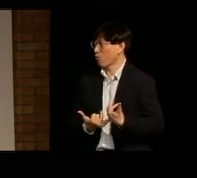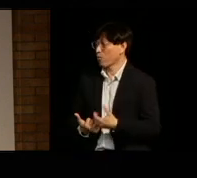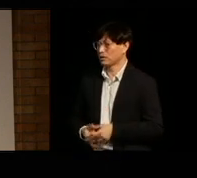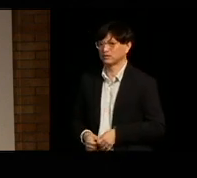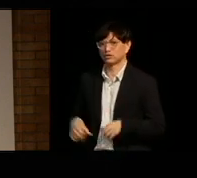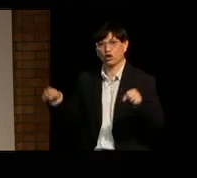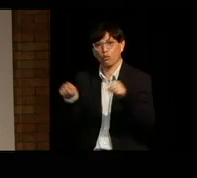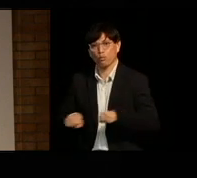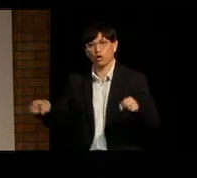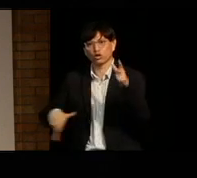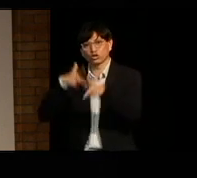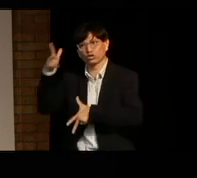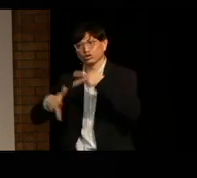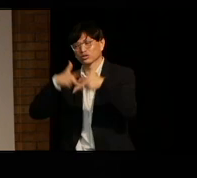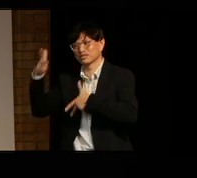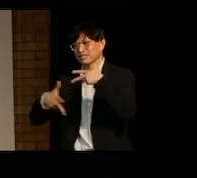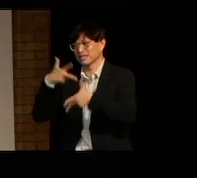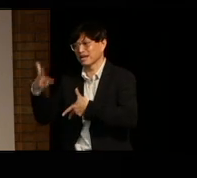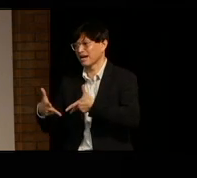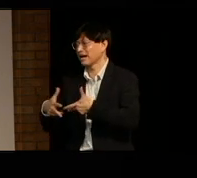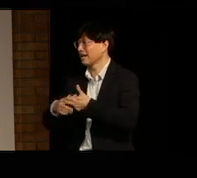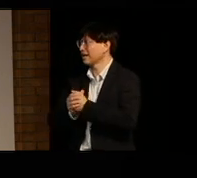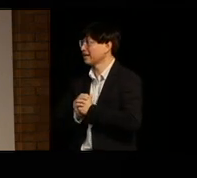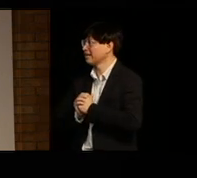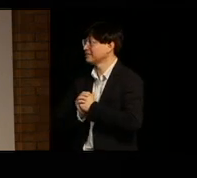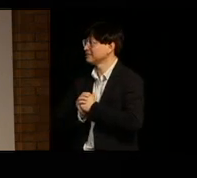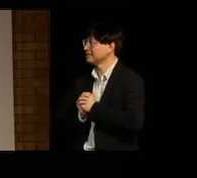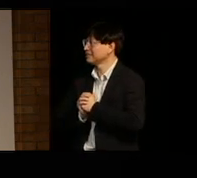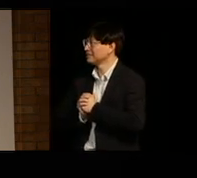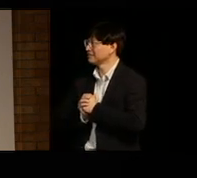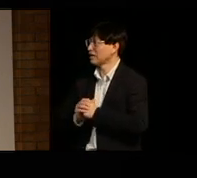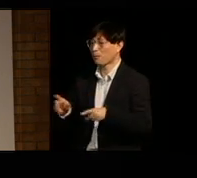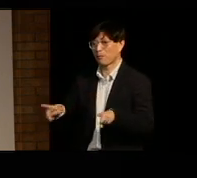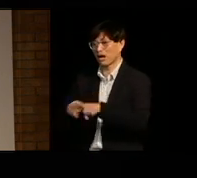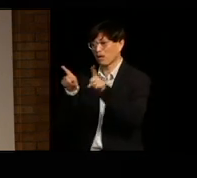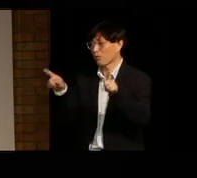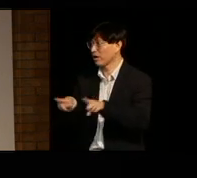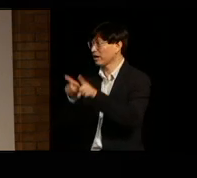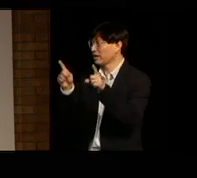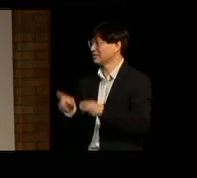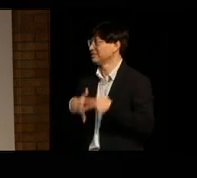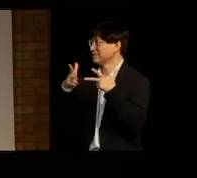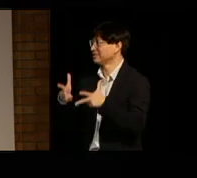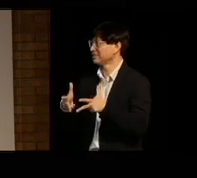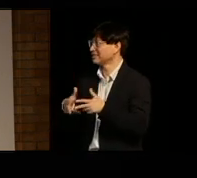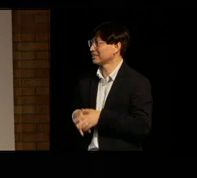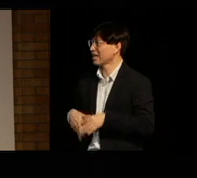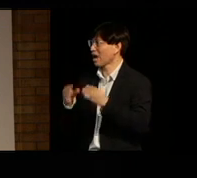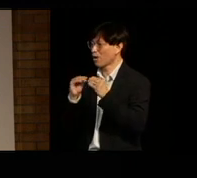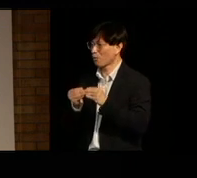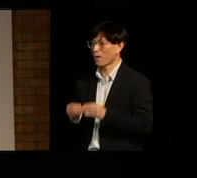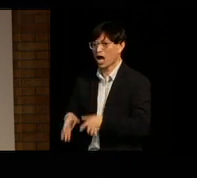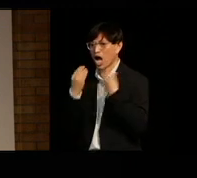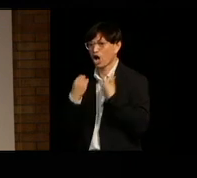posso segnare perché ho le mani occupate sapete quante volte prima che questi fratelli Comin mi diceva segna io come